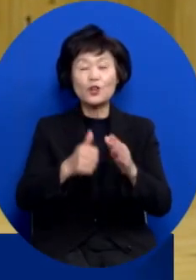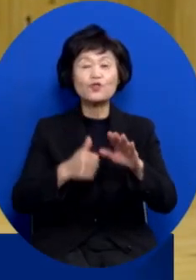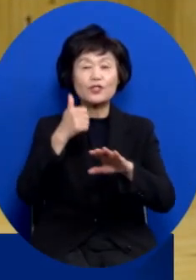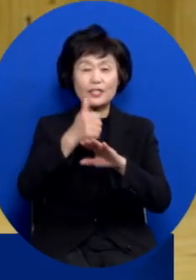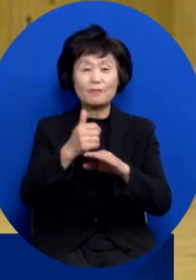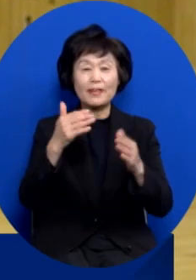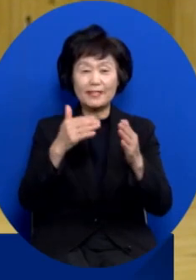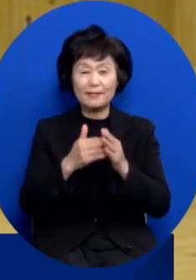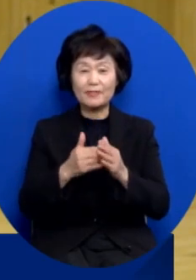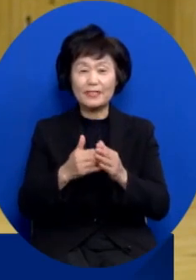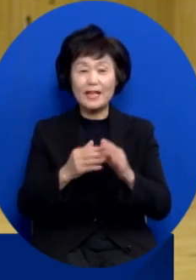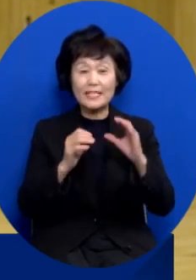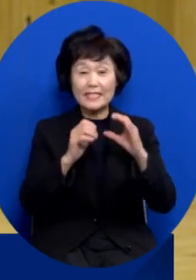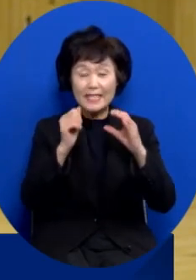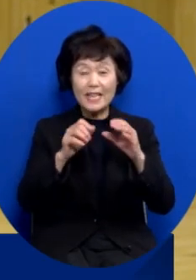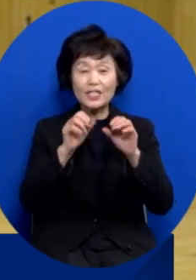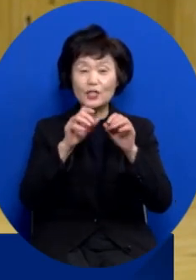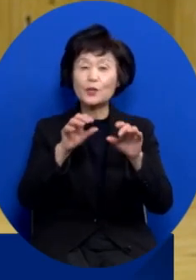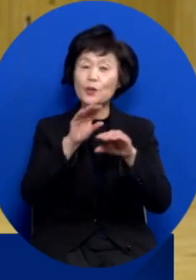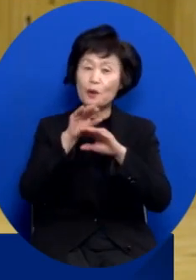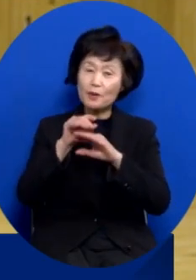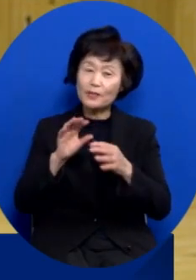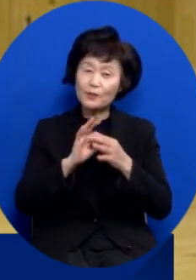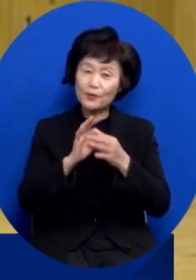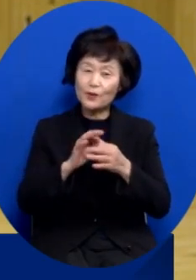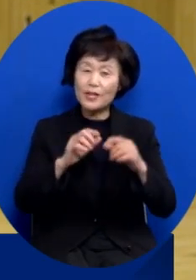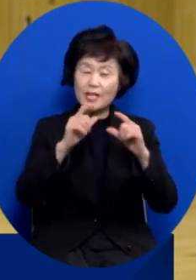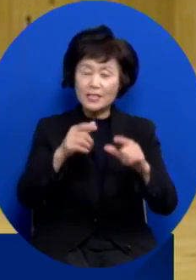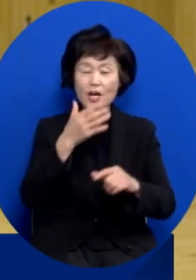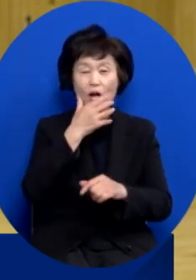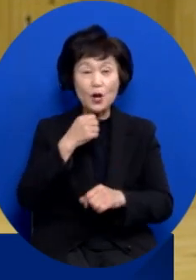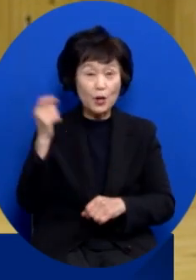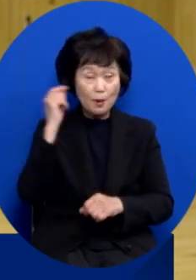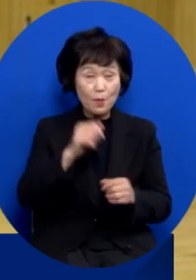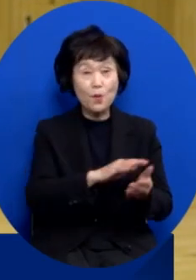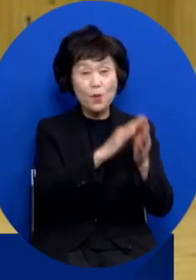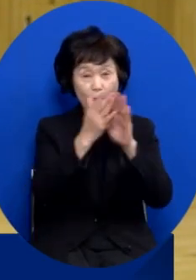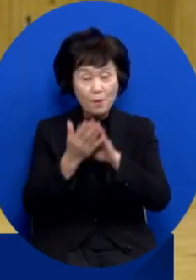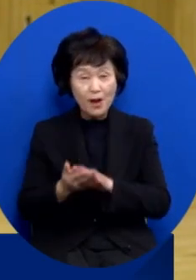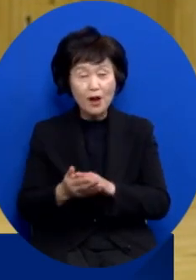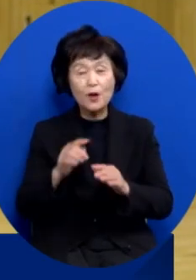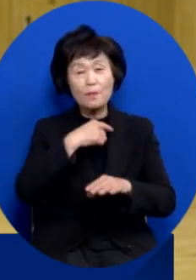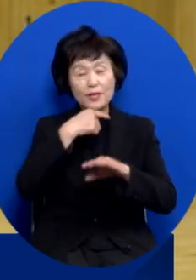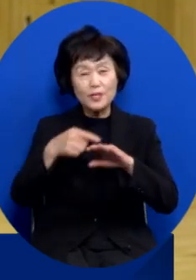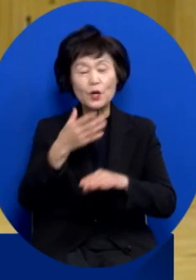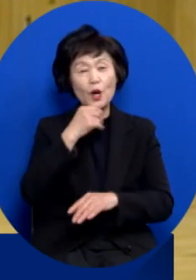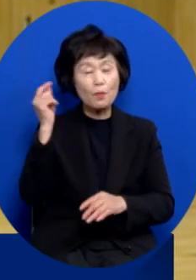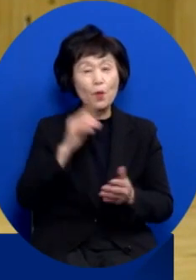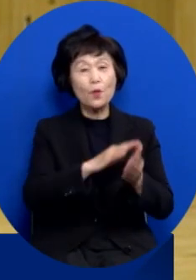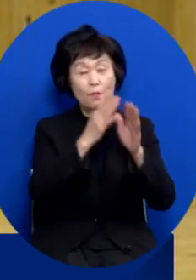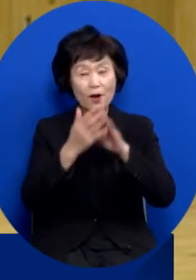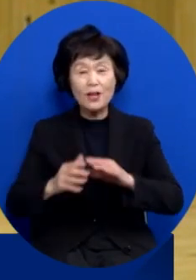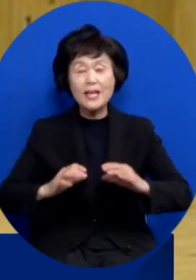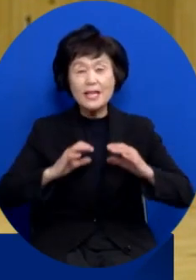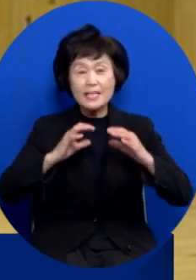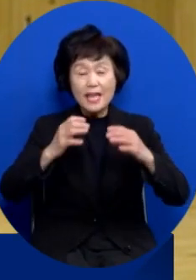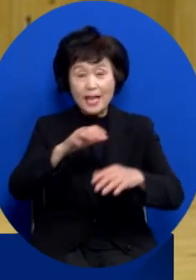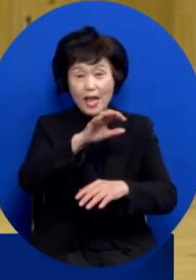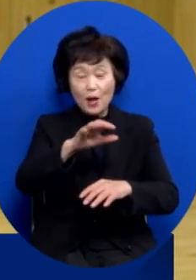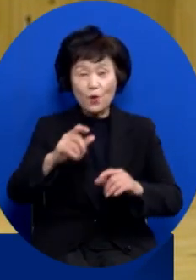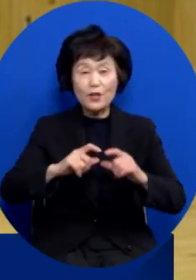통해서 지역을 복음화하고 민족을 복음화하고 세계 선교의 지경을 넓혀가는